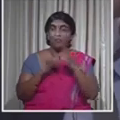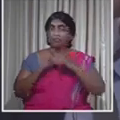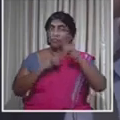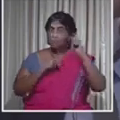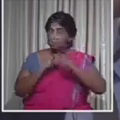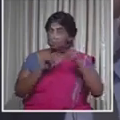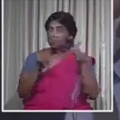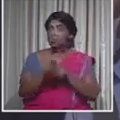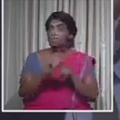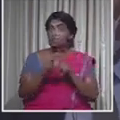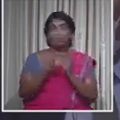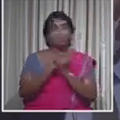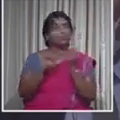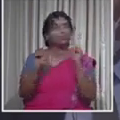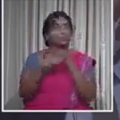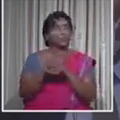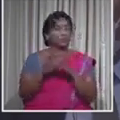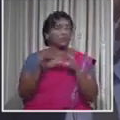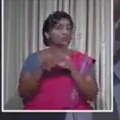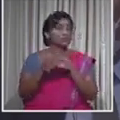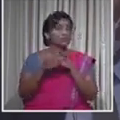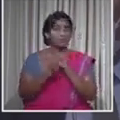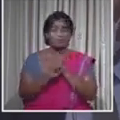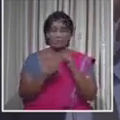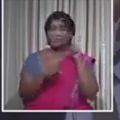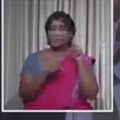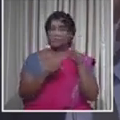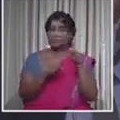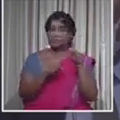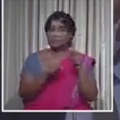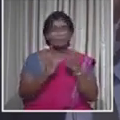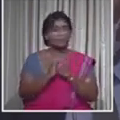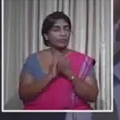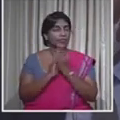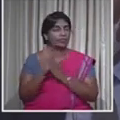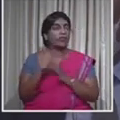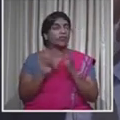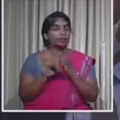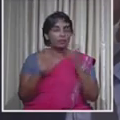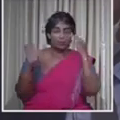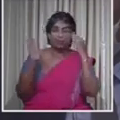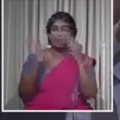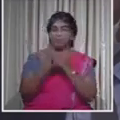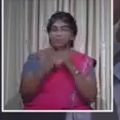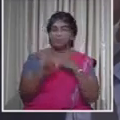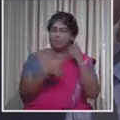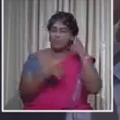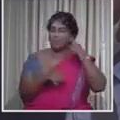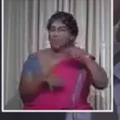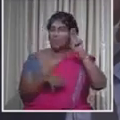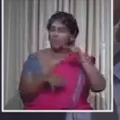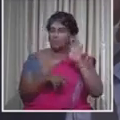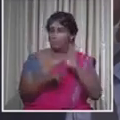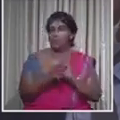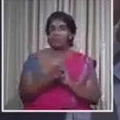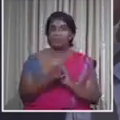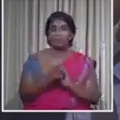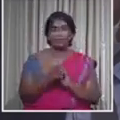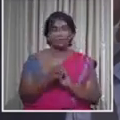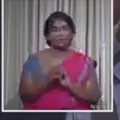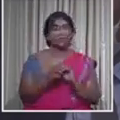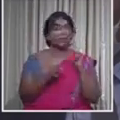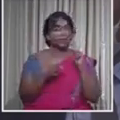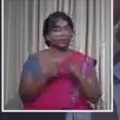උපාධිධාරීන් විදියට බඳවා ගැනීමේදී සම්බන්ධ කරගත්තු නැති. ඒ නිසා ගරු අමතුමා මේ ගැන අවධානය යොමු කරයි කියලා මම විශ්වාස කරනවා. ඒ වගේම